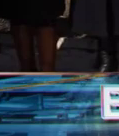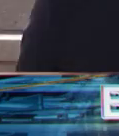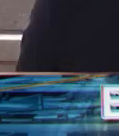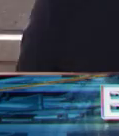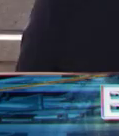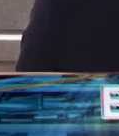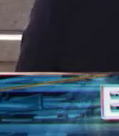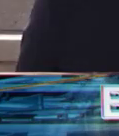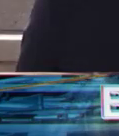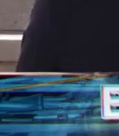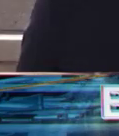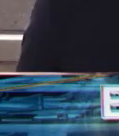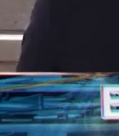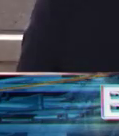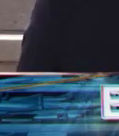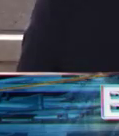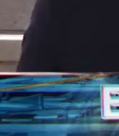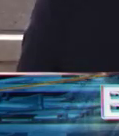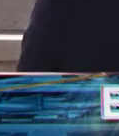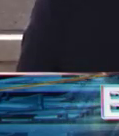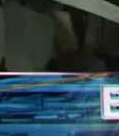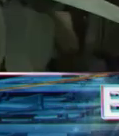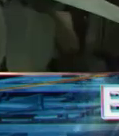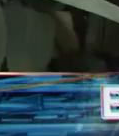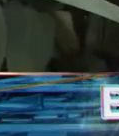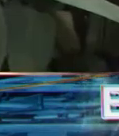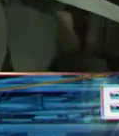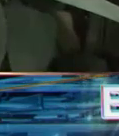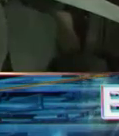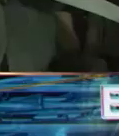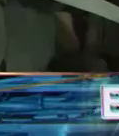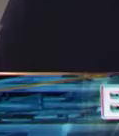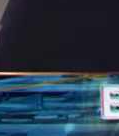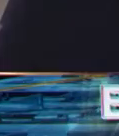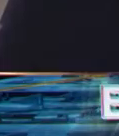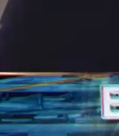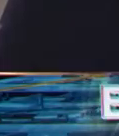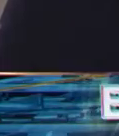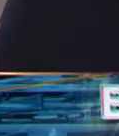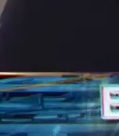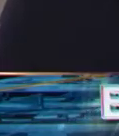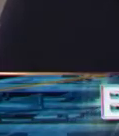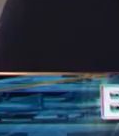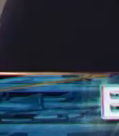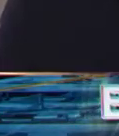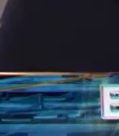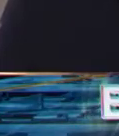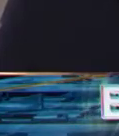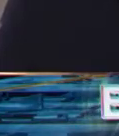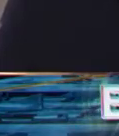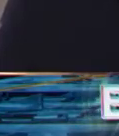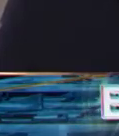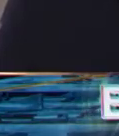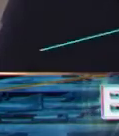алды. Ондай жағдай болмасын. Ешқашан басымызға бұндай қиын қайғы